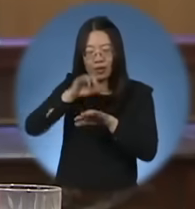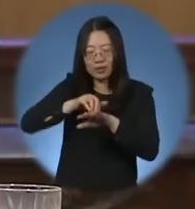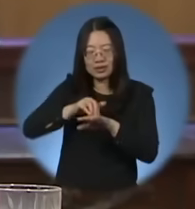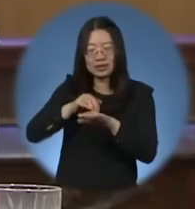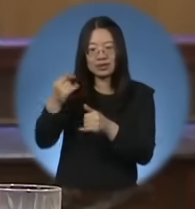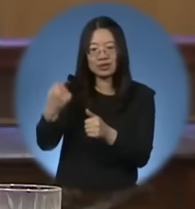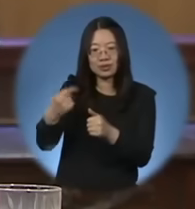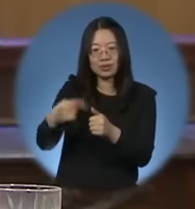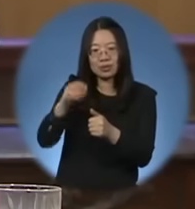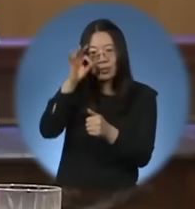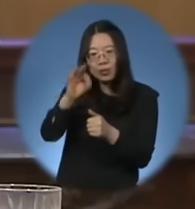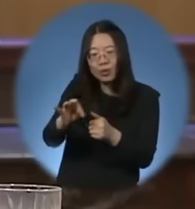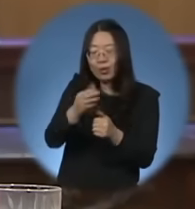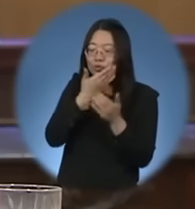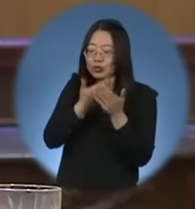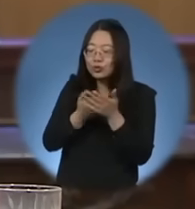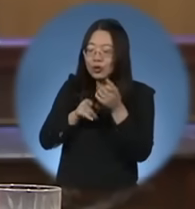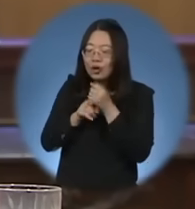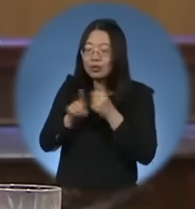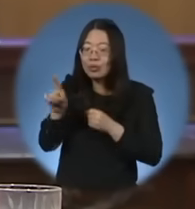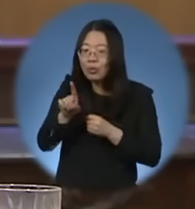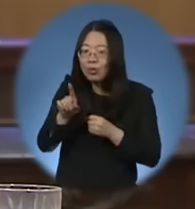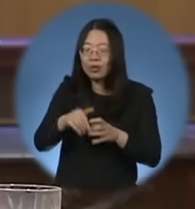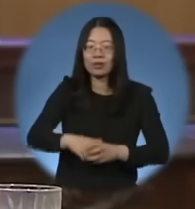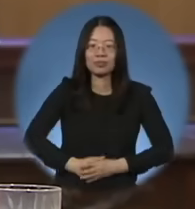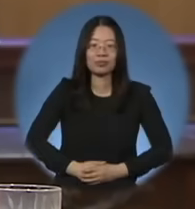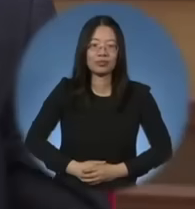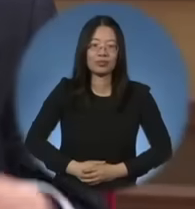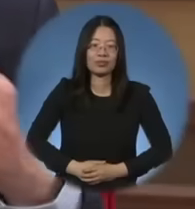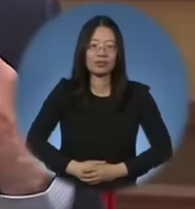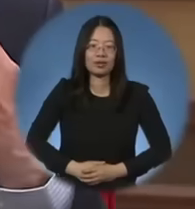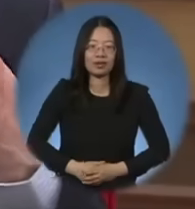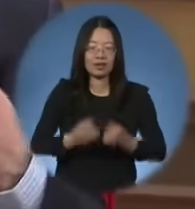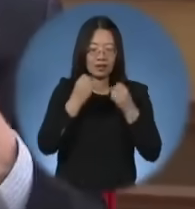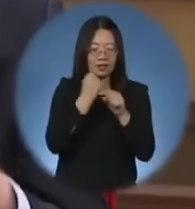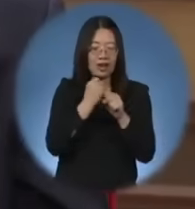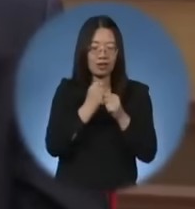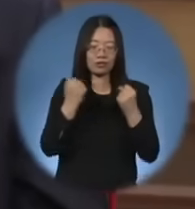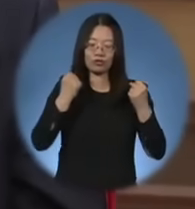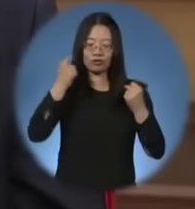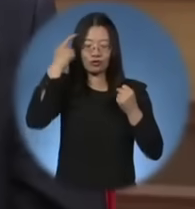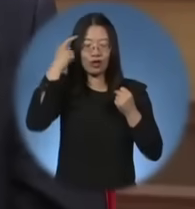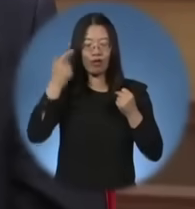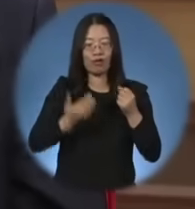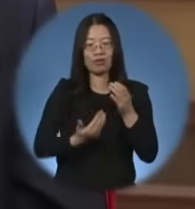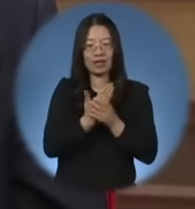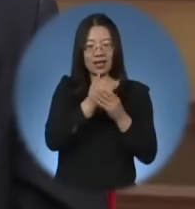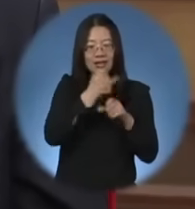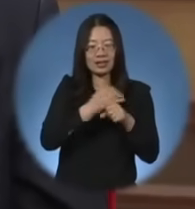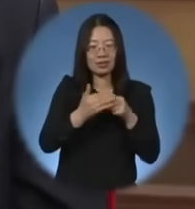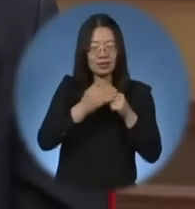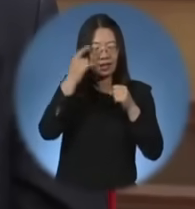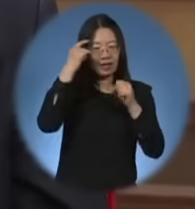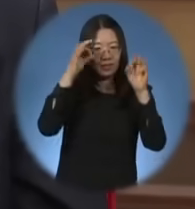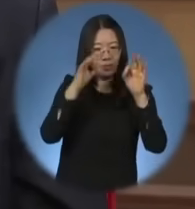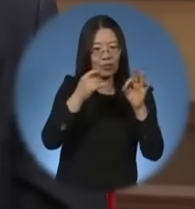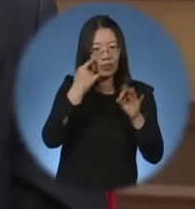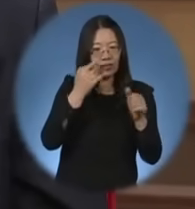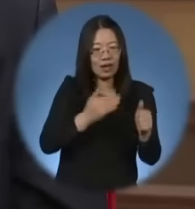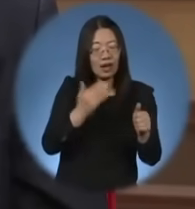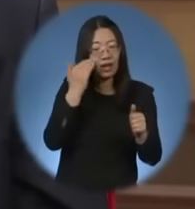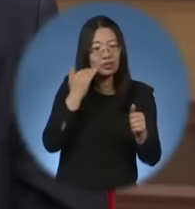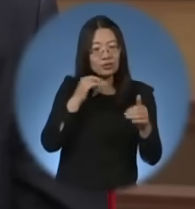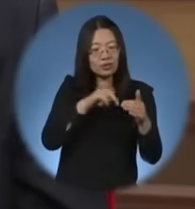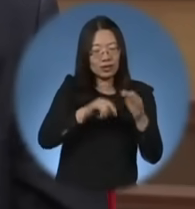연습시키는 교육이 왜 중요합니까 왜 중요하면 상당히 창조력 생기는 거예요 창조력 생각해 보세요